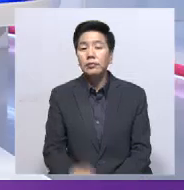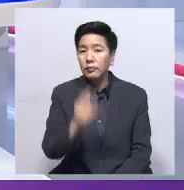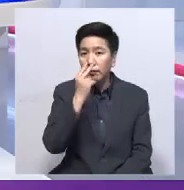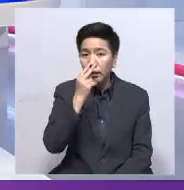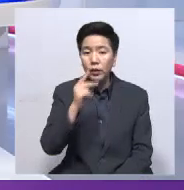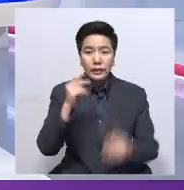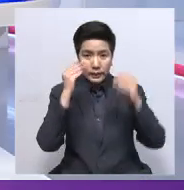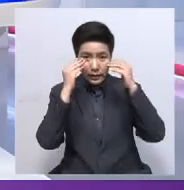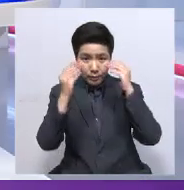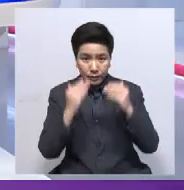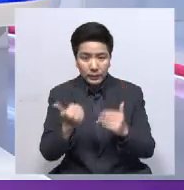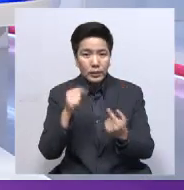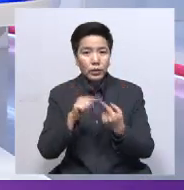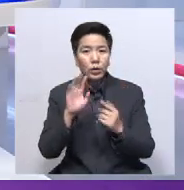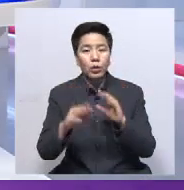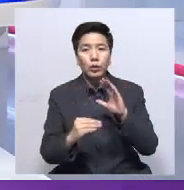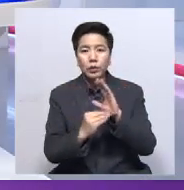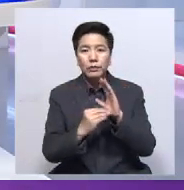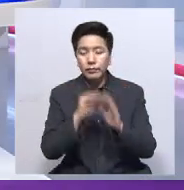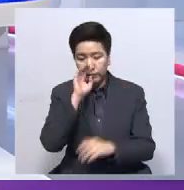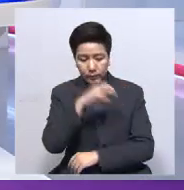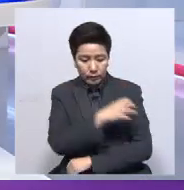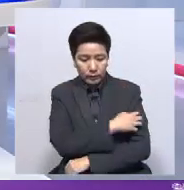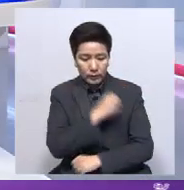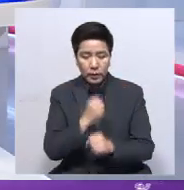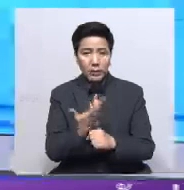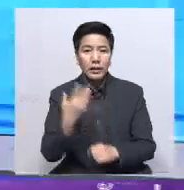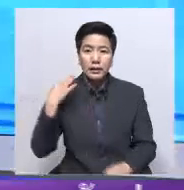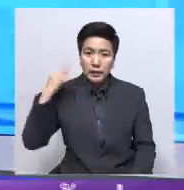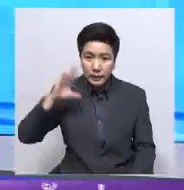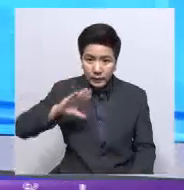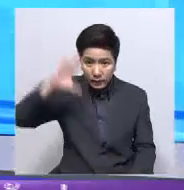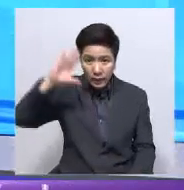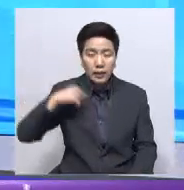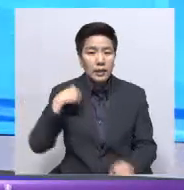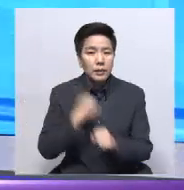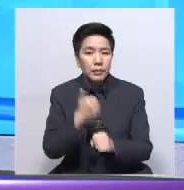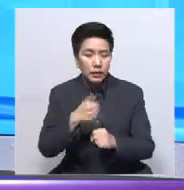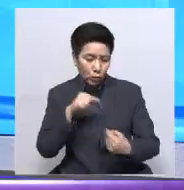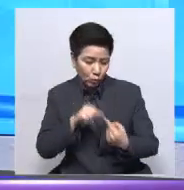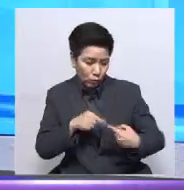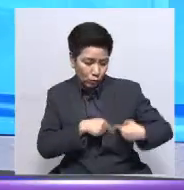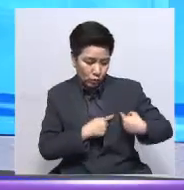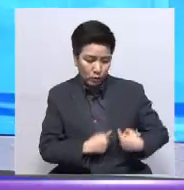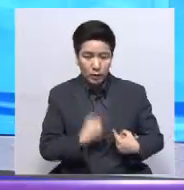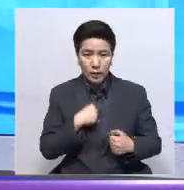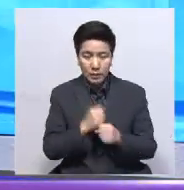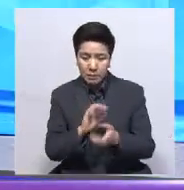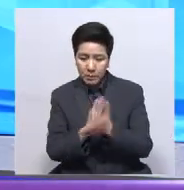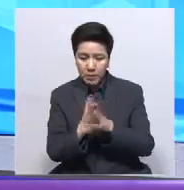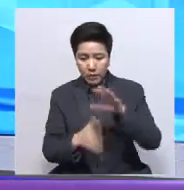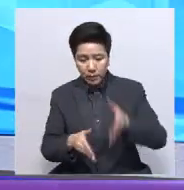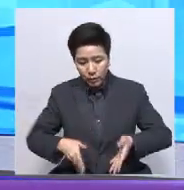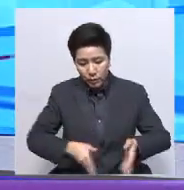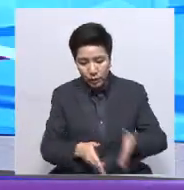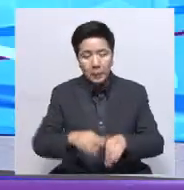มาดูอีกหนึ่งกิจกรรมดีๆที่ทางกรุงเทพมหานครได้จัดขึ้นกันบ้างนะคะเป็นกิจกรรมจิตอาสาเราทำความดีด้วยหัวใจร่วมพัฒนาปรับภูมิทั